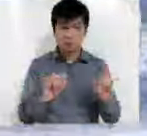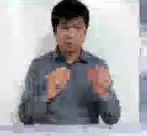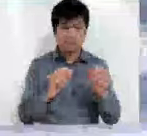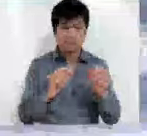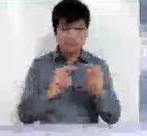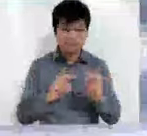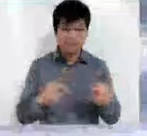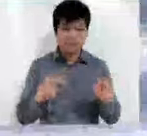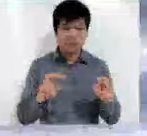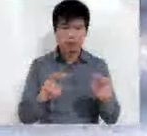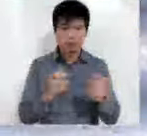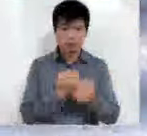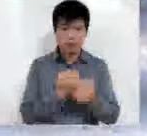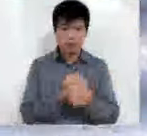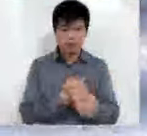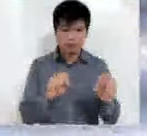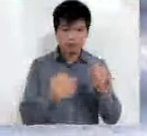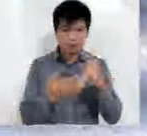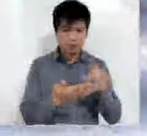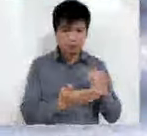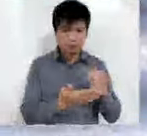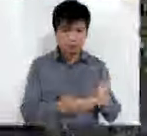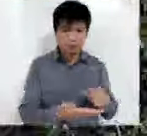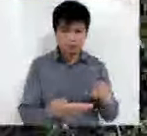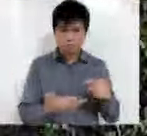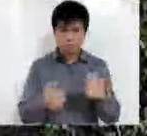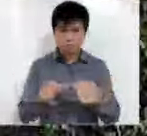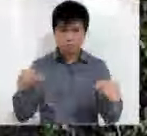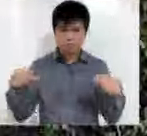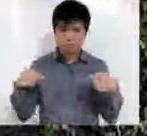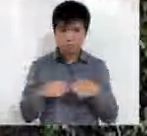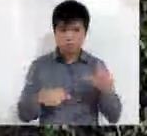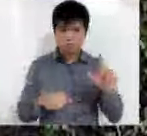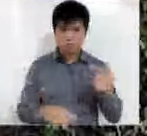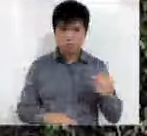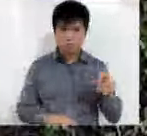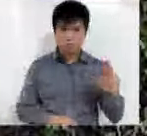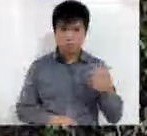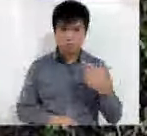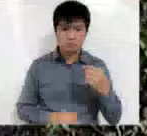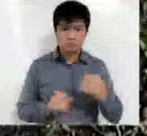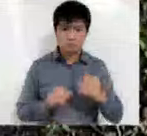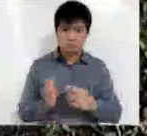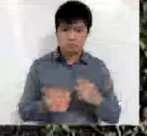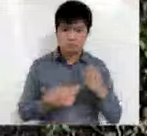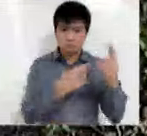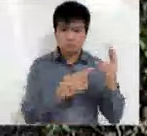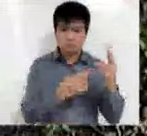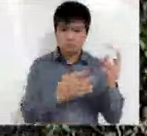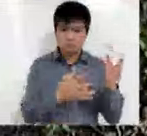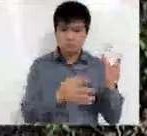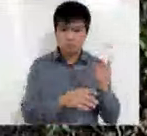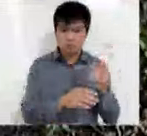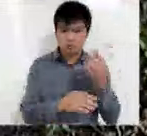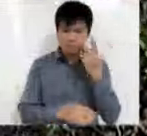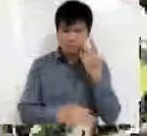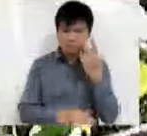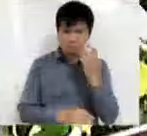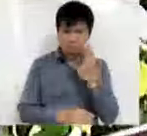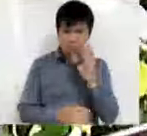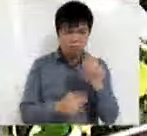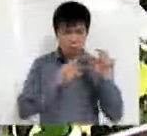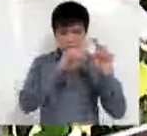lugar kasunod ng panawagan ng Antique Provincial Government. Inaalam na rin kung sino ang kumukuha ng mga road safety signage na gawa sa